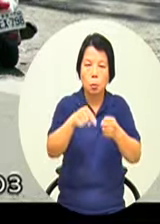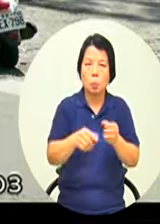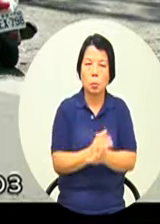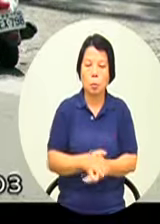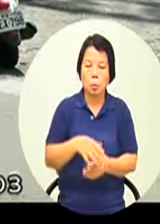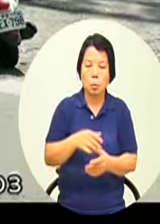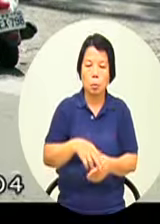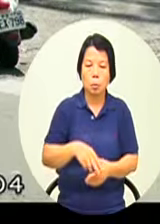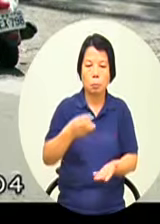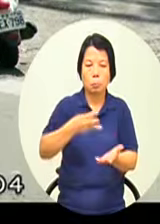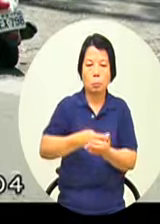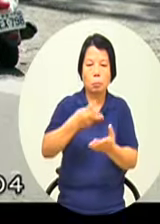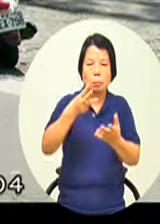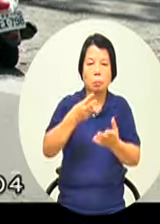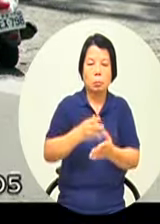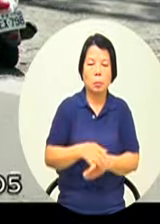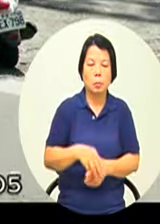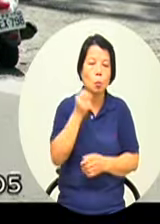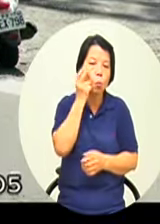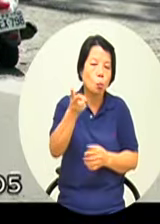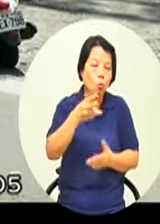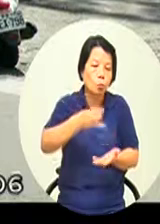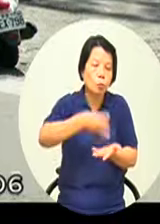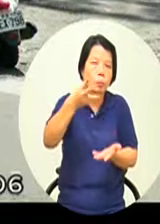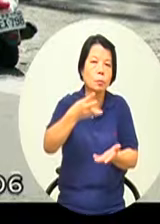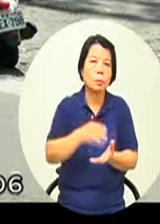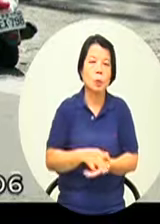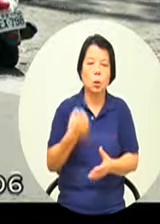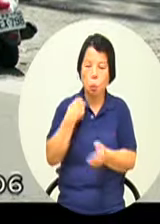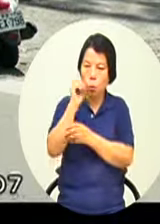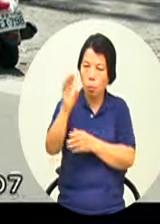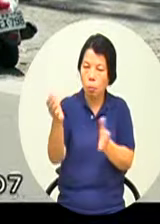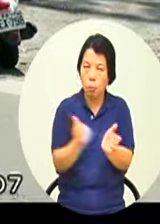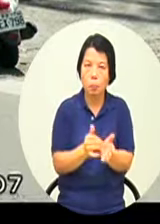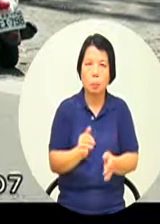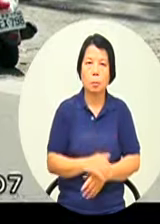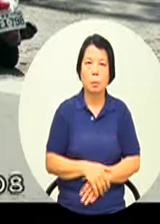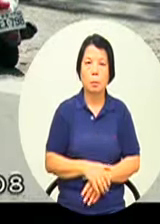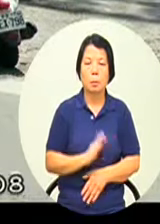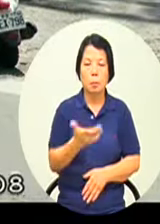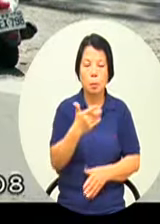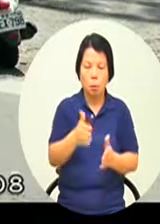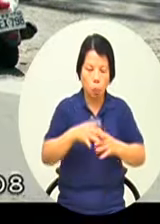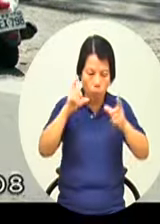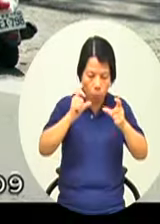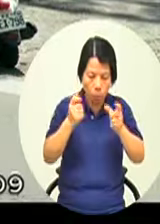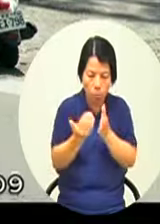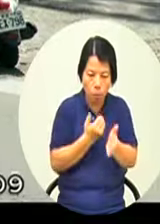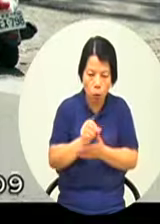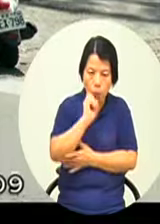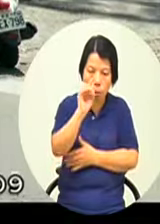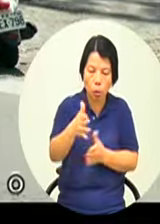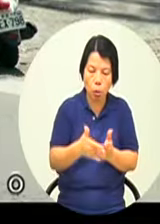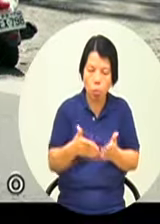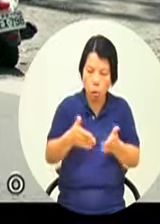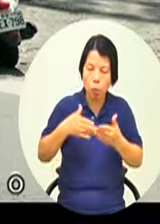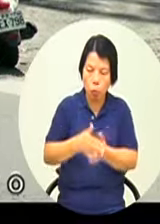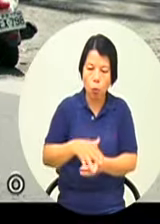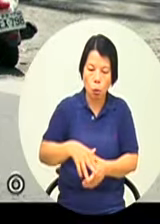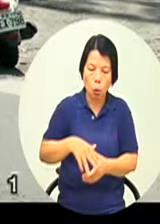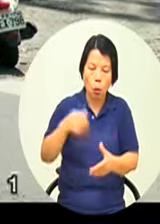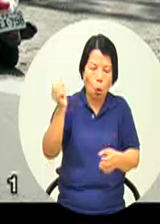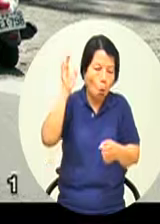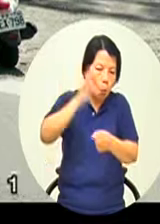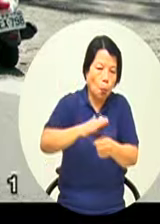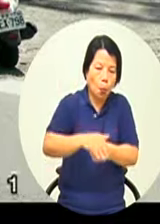三次了，两个月来已经跟你们讲了哈。但是我知道之前跟你们反映，你们都有去补修，可是我发